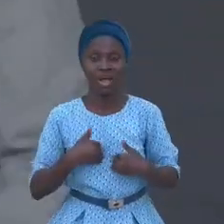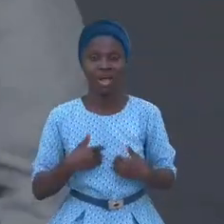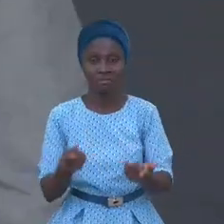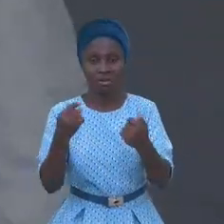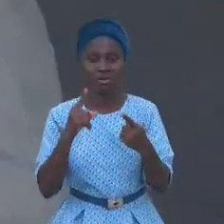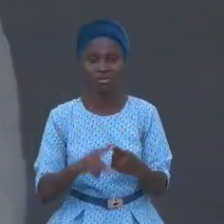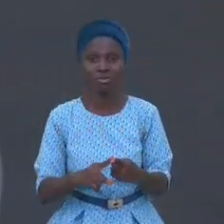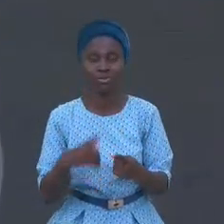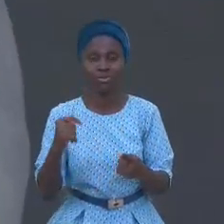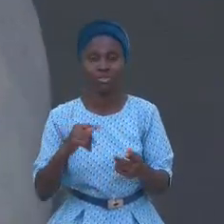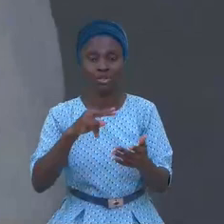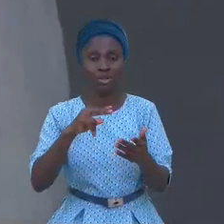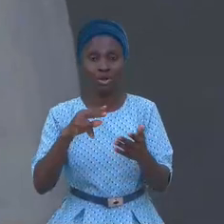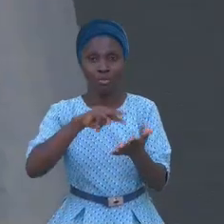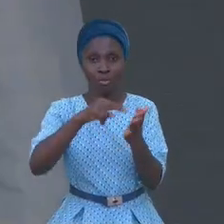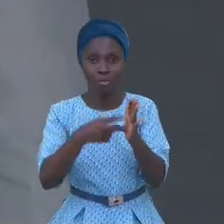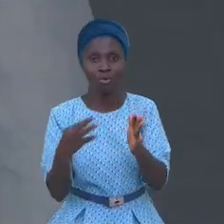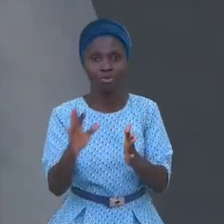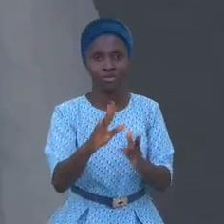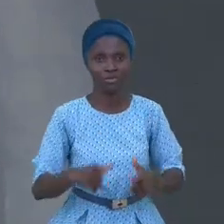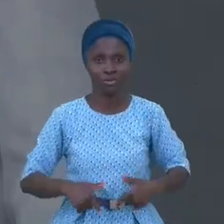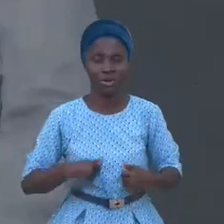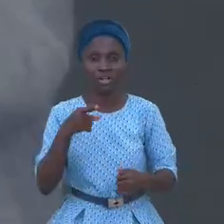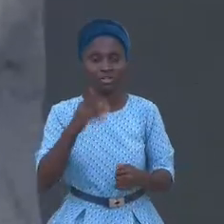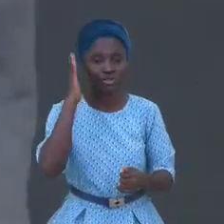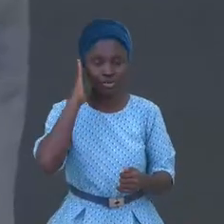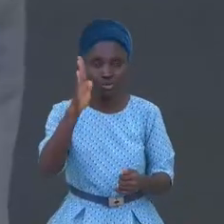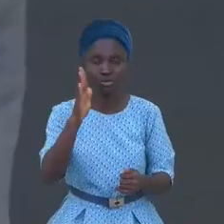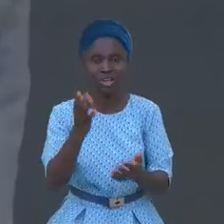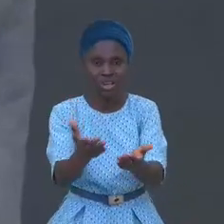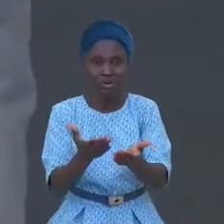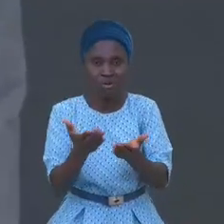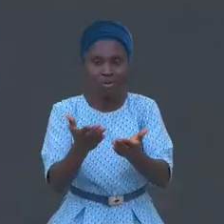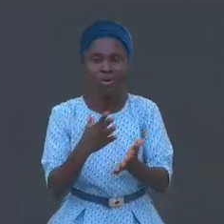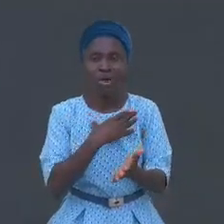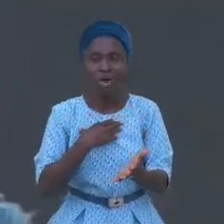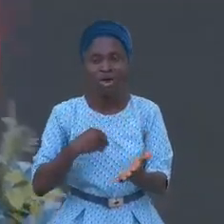vie. Tu soupires, tu apprends, tu